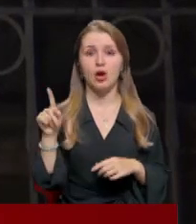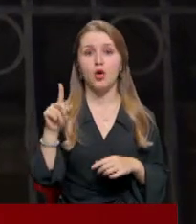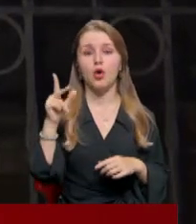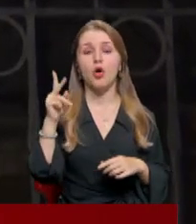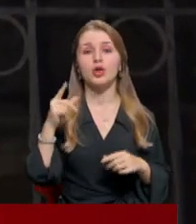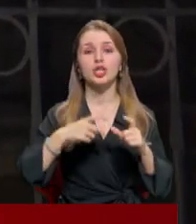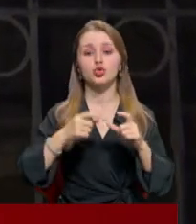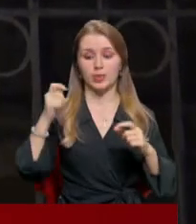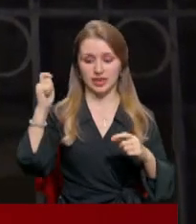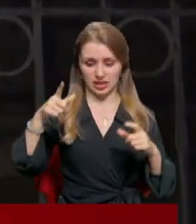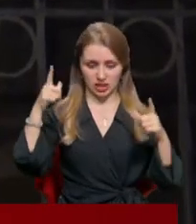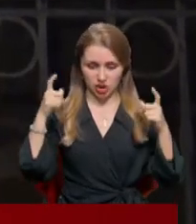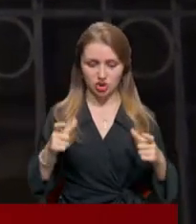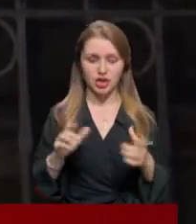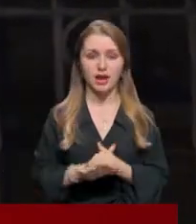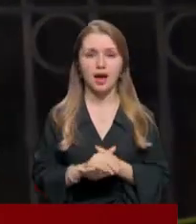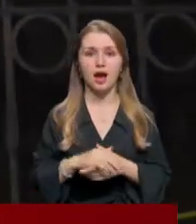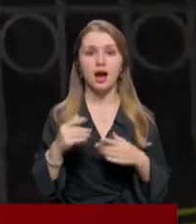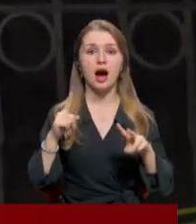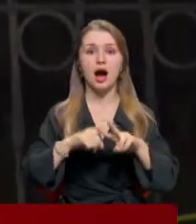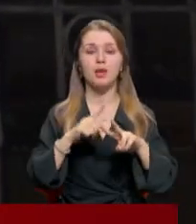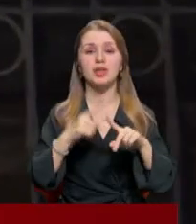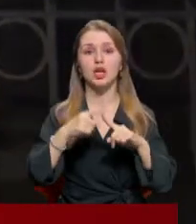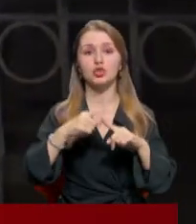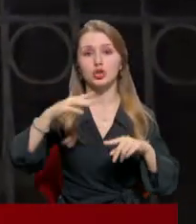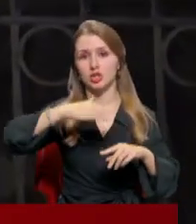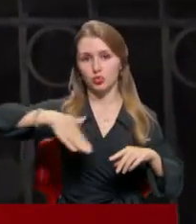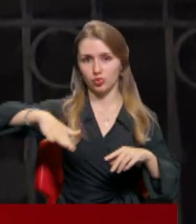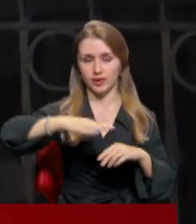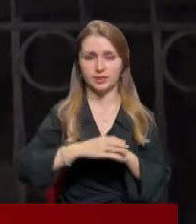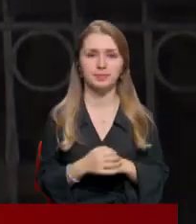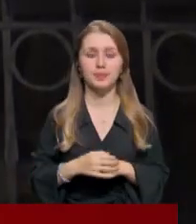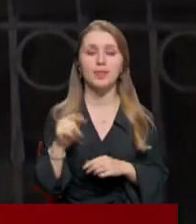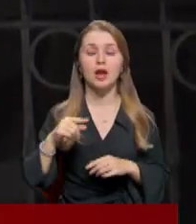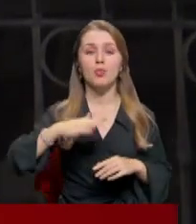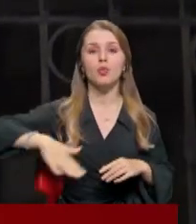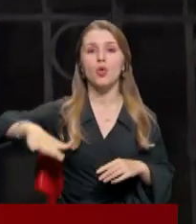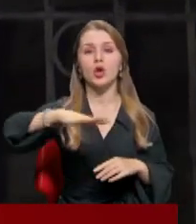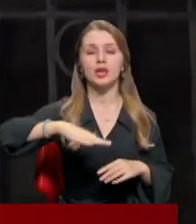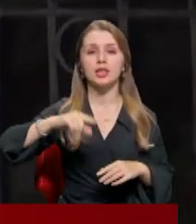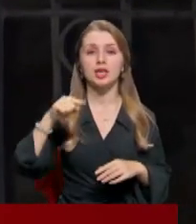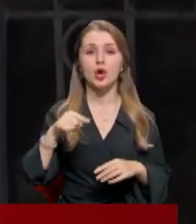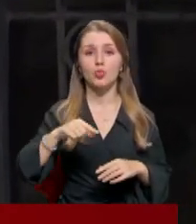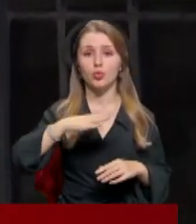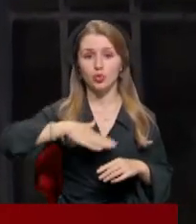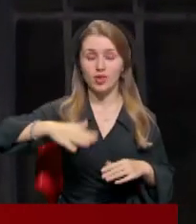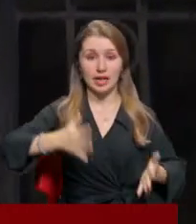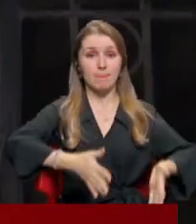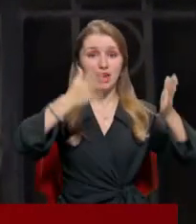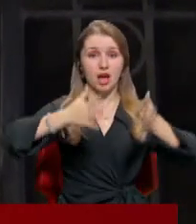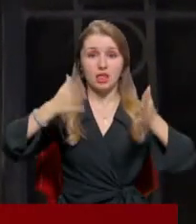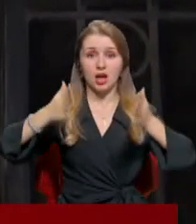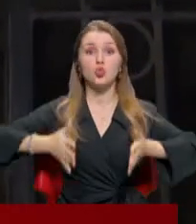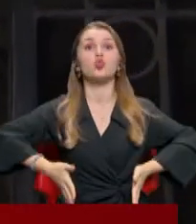Şubat ilçesindeyiz. Alparslan Türkeş bulvarındayız şu anda. Bu bölgedeki, bu bulvardaki binaların